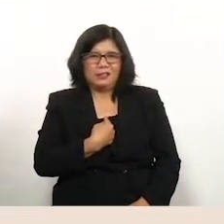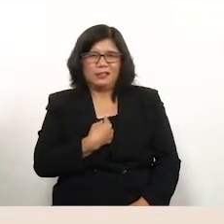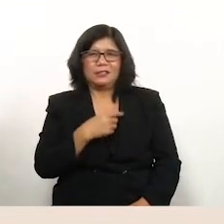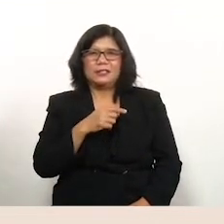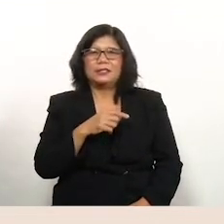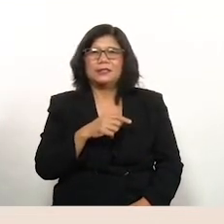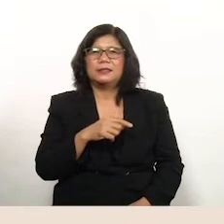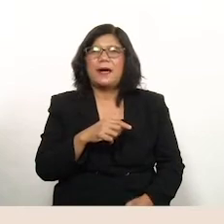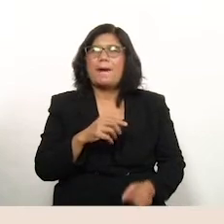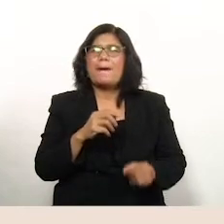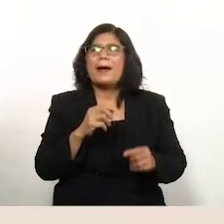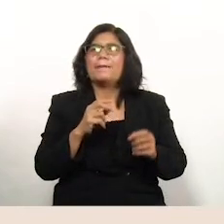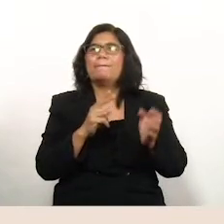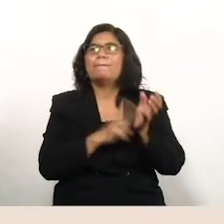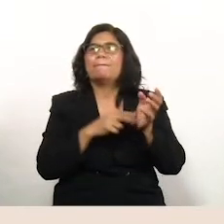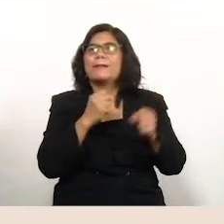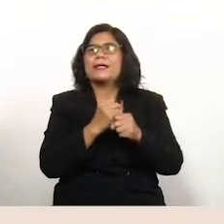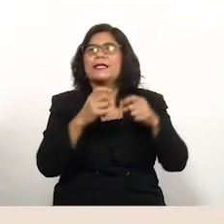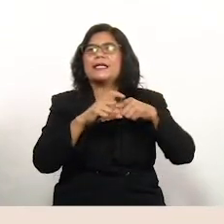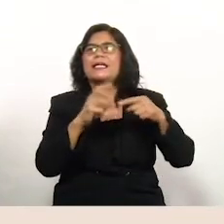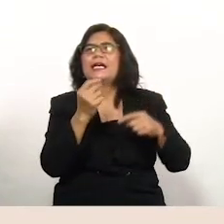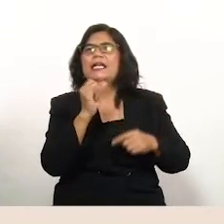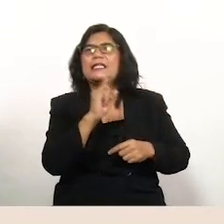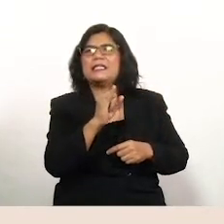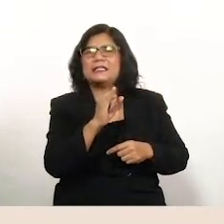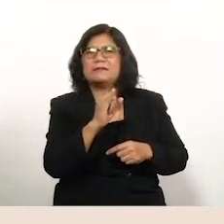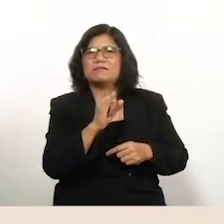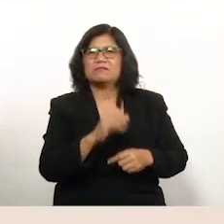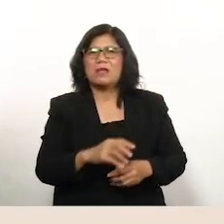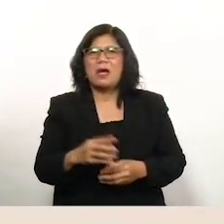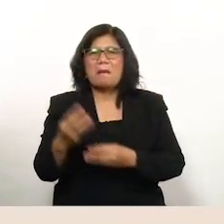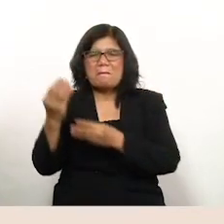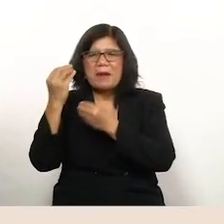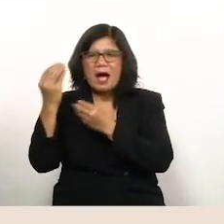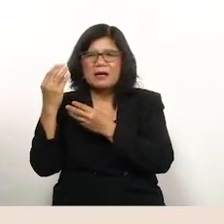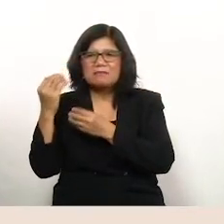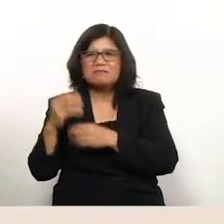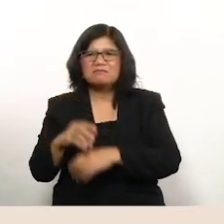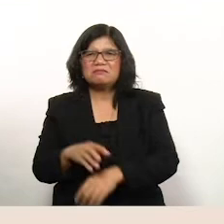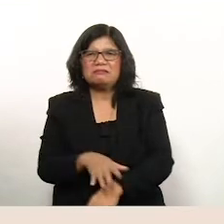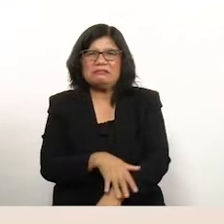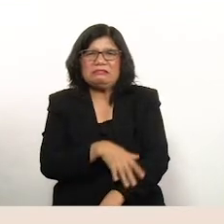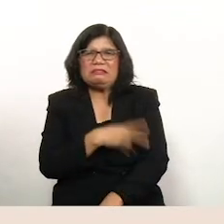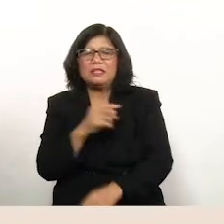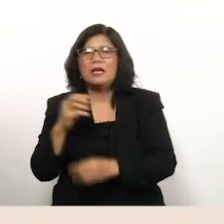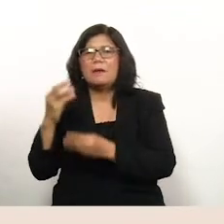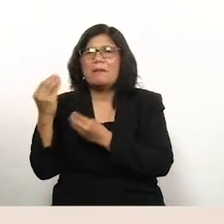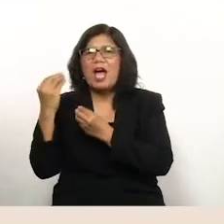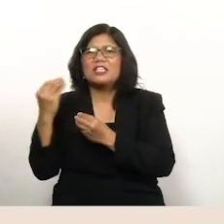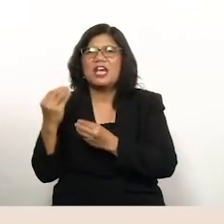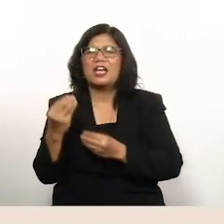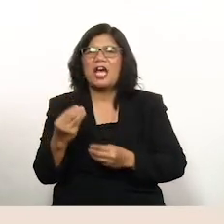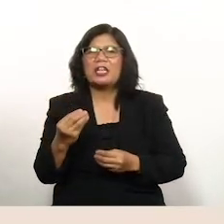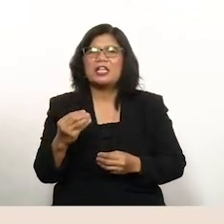darah Hai ada orang yang menjadikan pengajaran kemiskinan sebagai teknik Hai